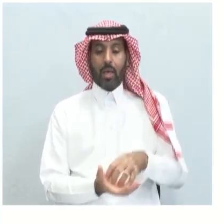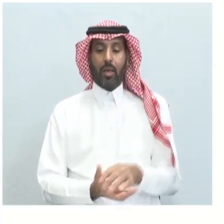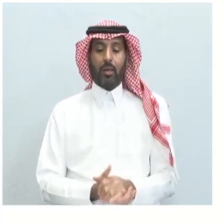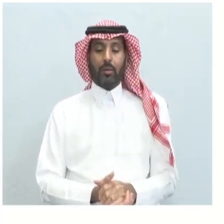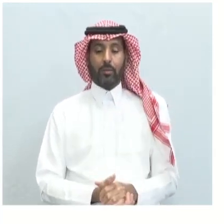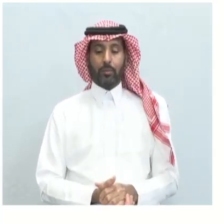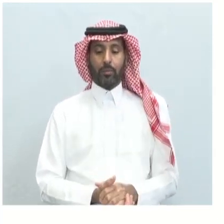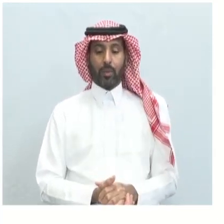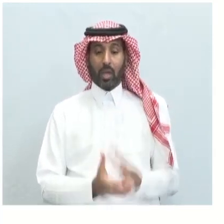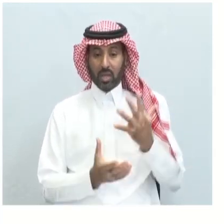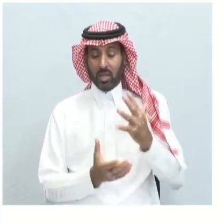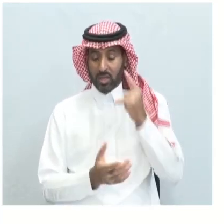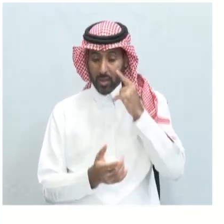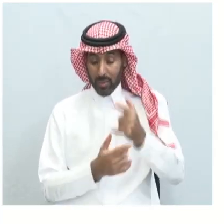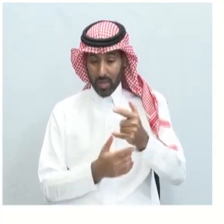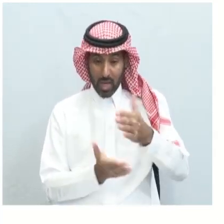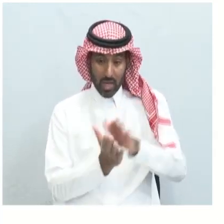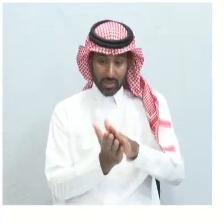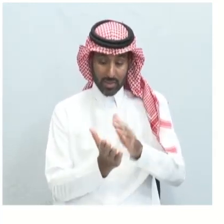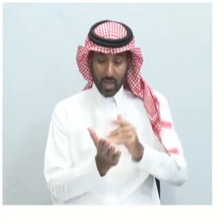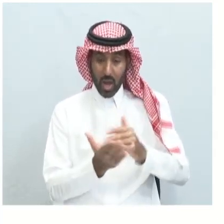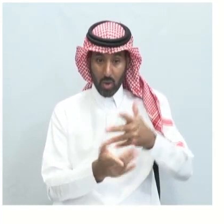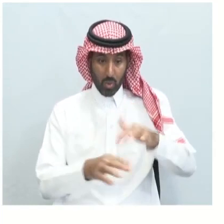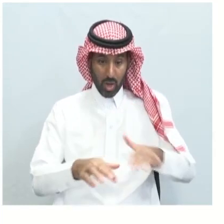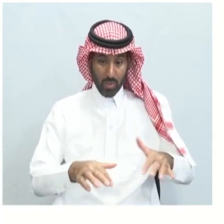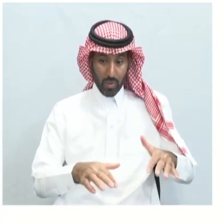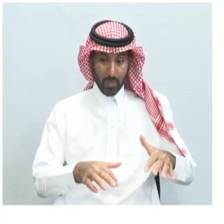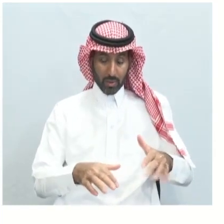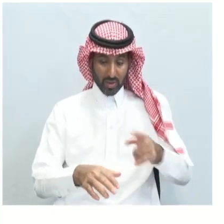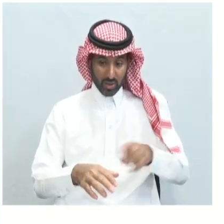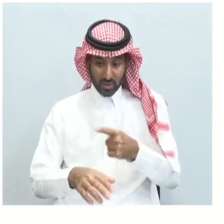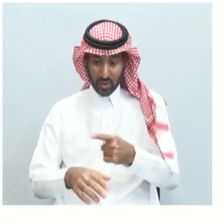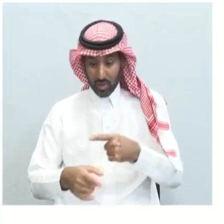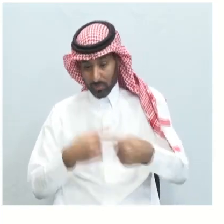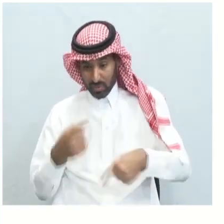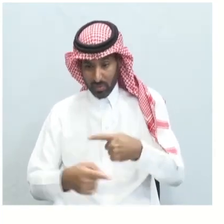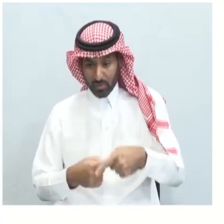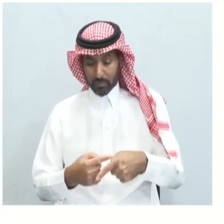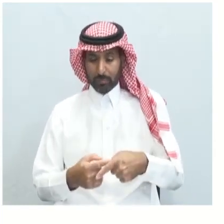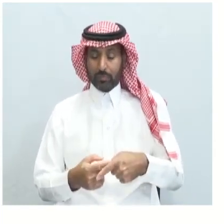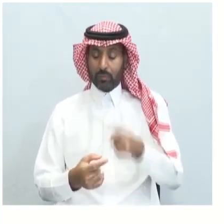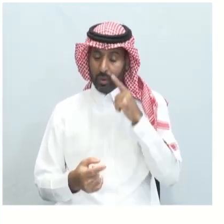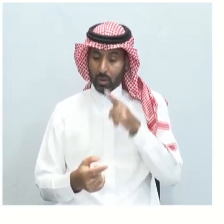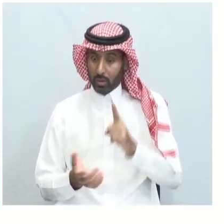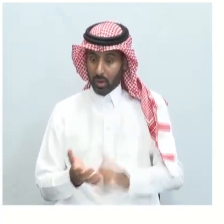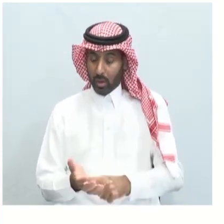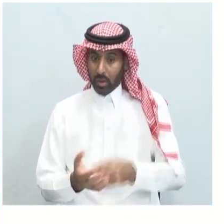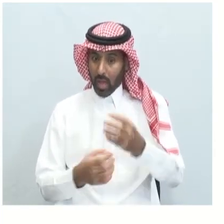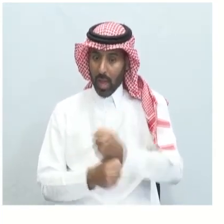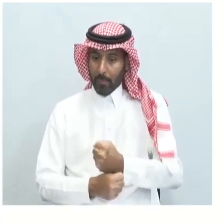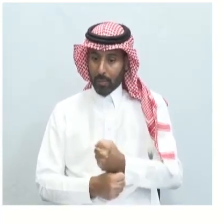السبراني تحديث جميع الاجهزه والانظمه وتصحيحها بانتظام لضمان امنها وعملها